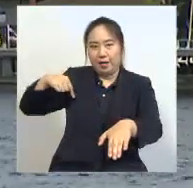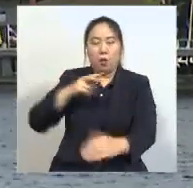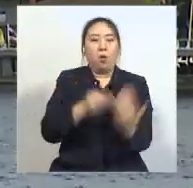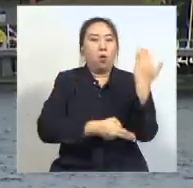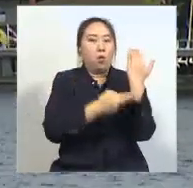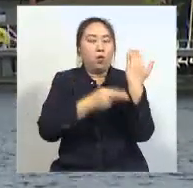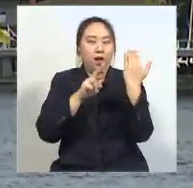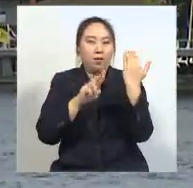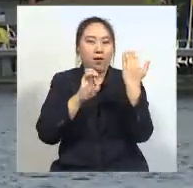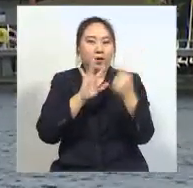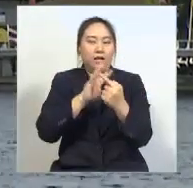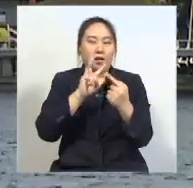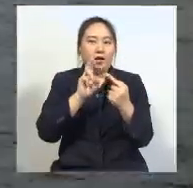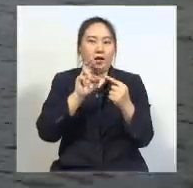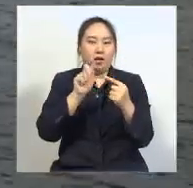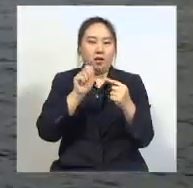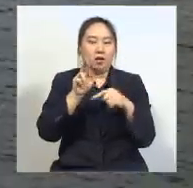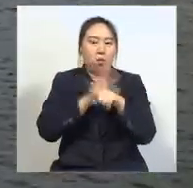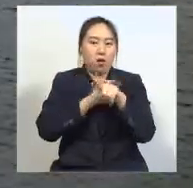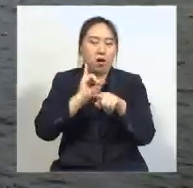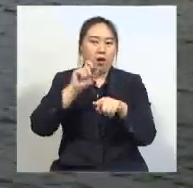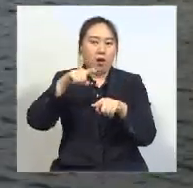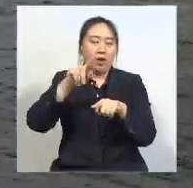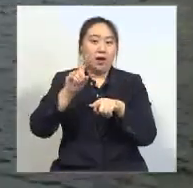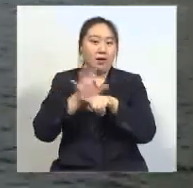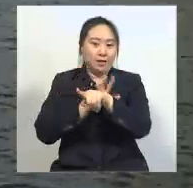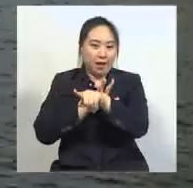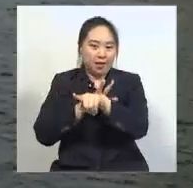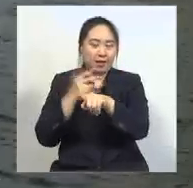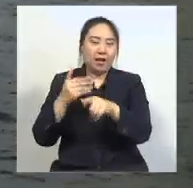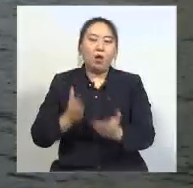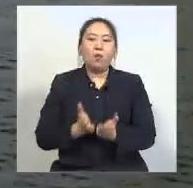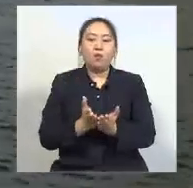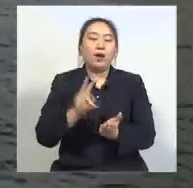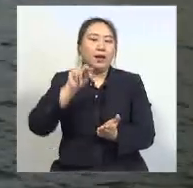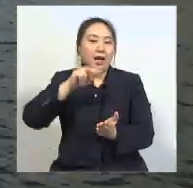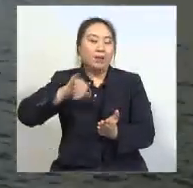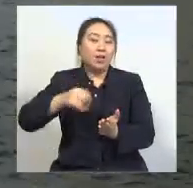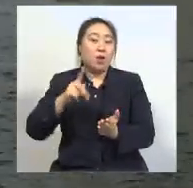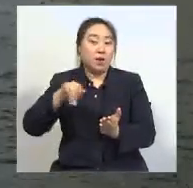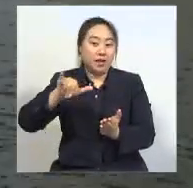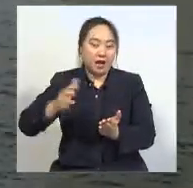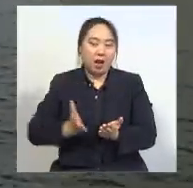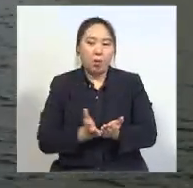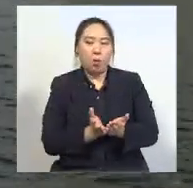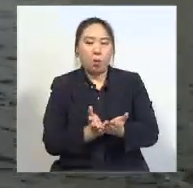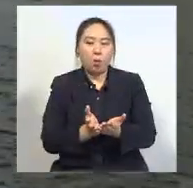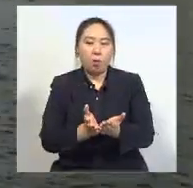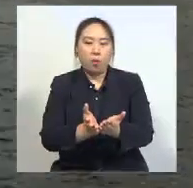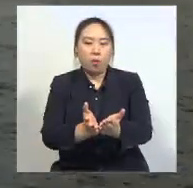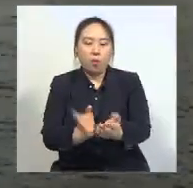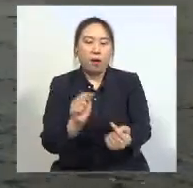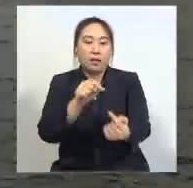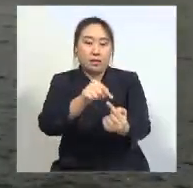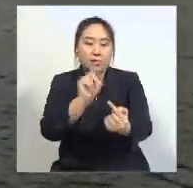งแรมริเวอร์ไซด์ก่อนจะถึงสะพานกรุงเทพก่อนยาตราไปตามแม่น้ำเจ้าพระยามุ่งหน้าไปยังท่าราชวรดิษฐ์ระยะท